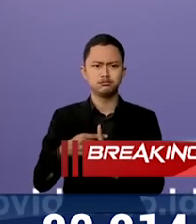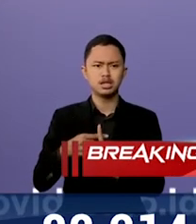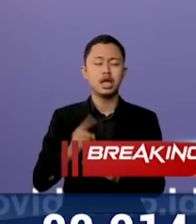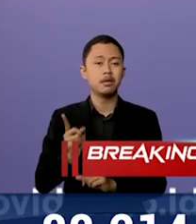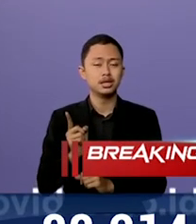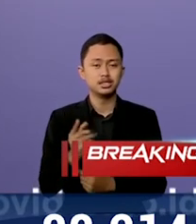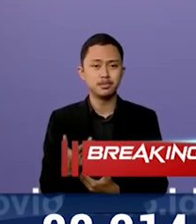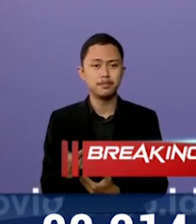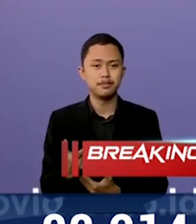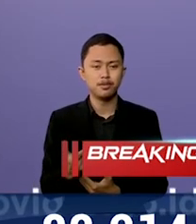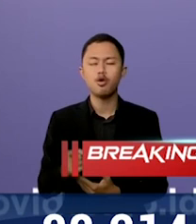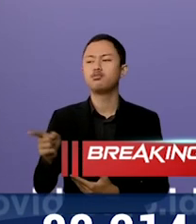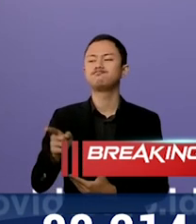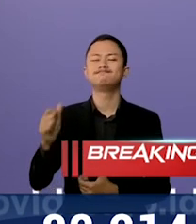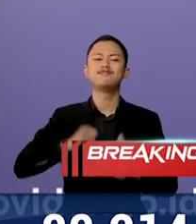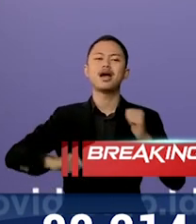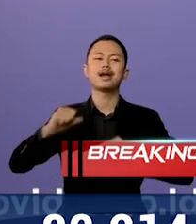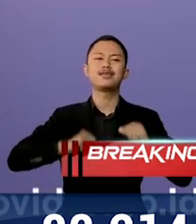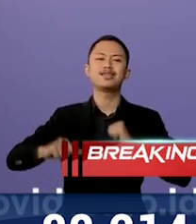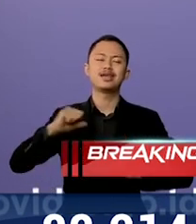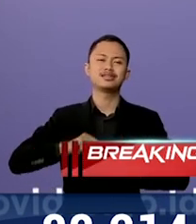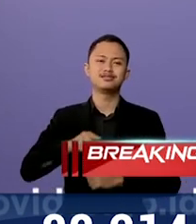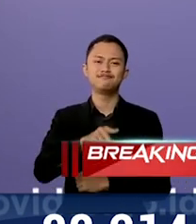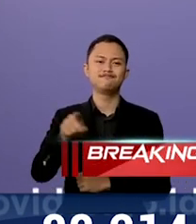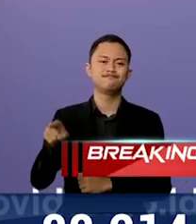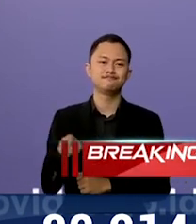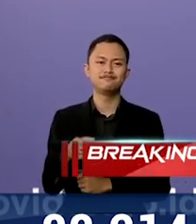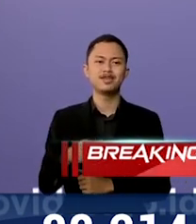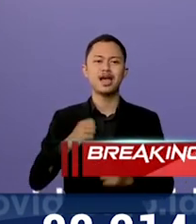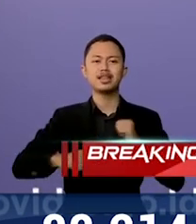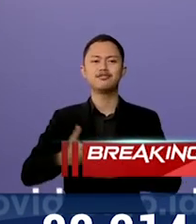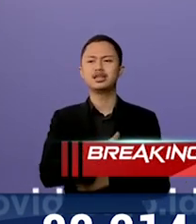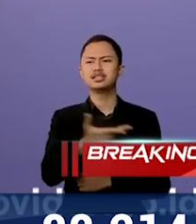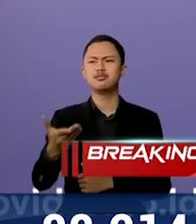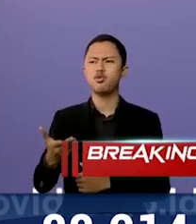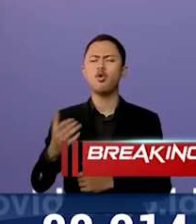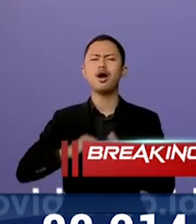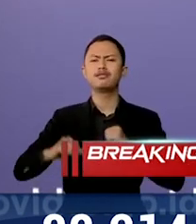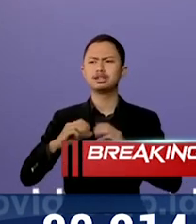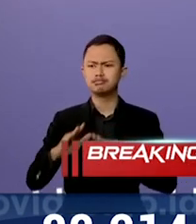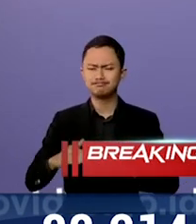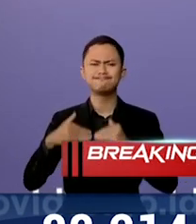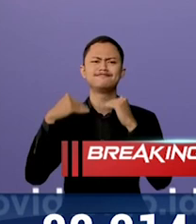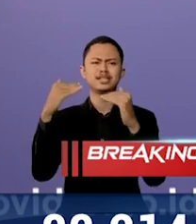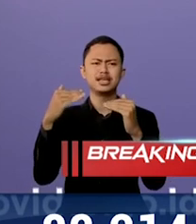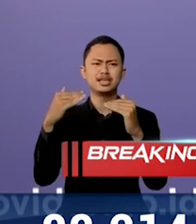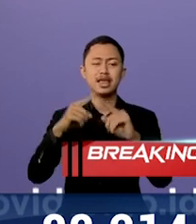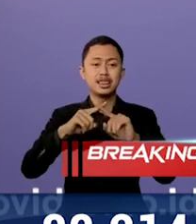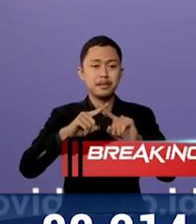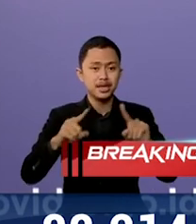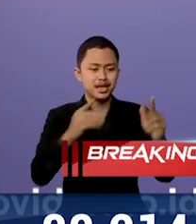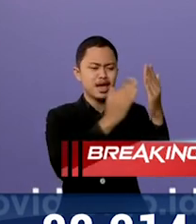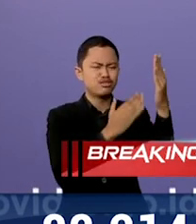dari aktivitas produktif yang semakin tinggi namun tidak